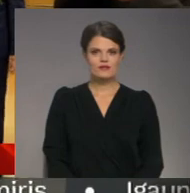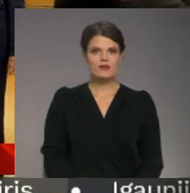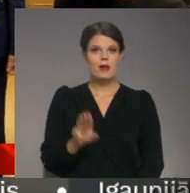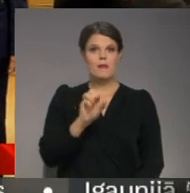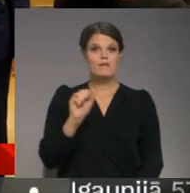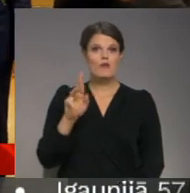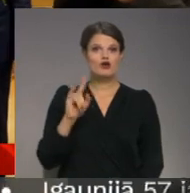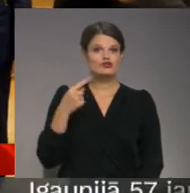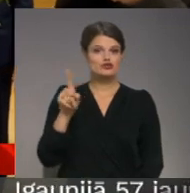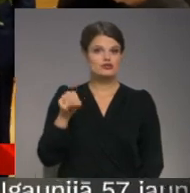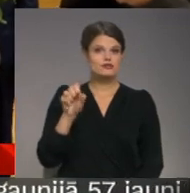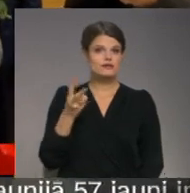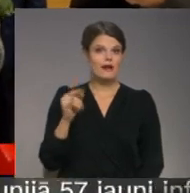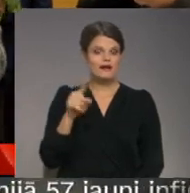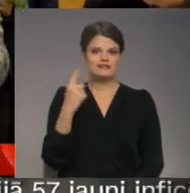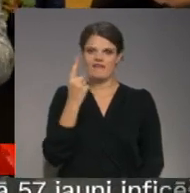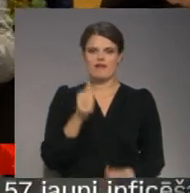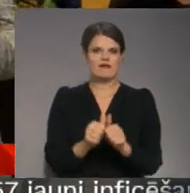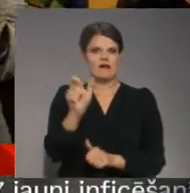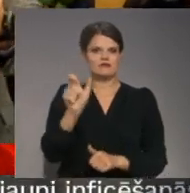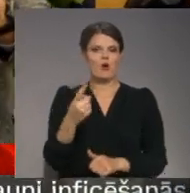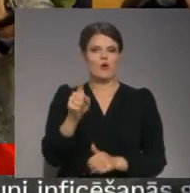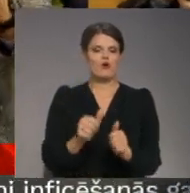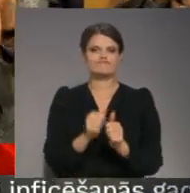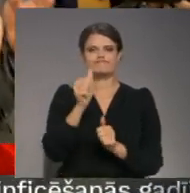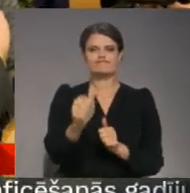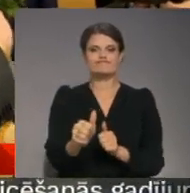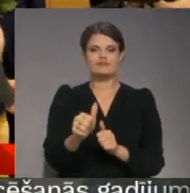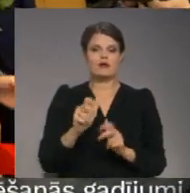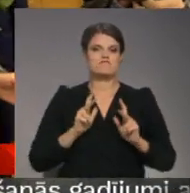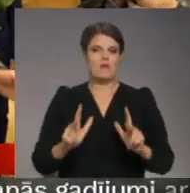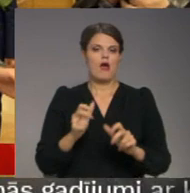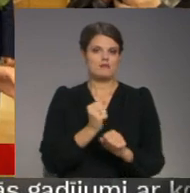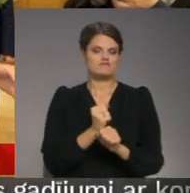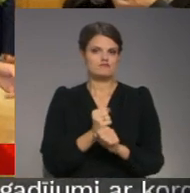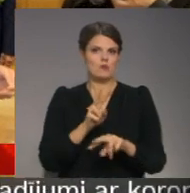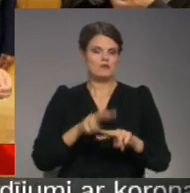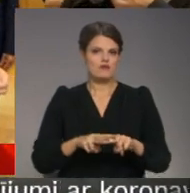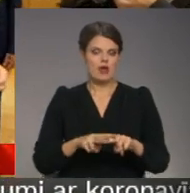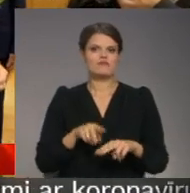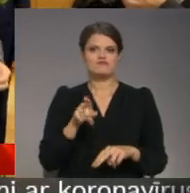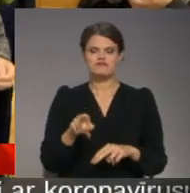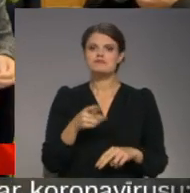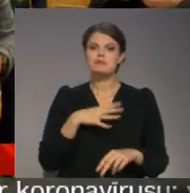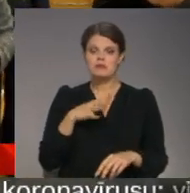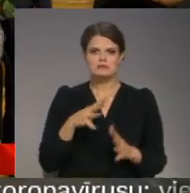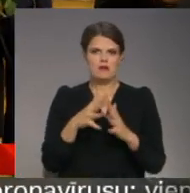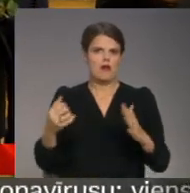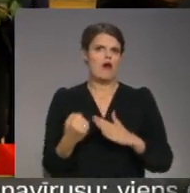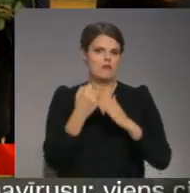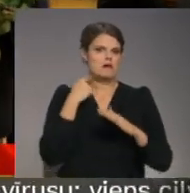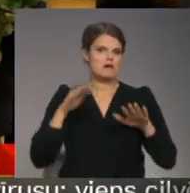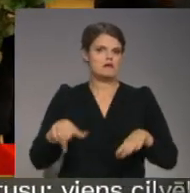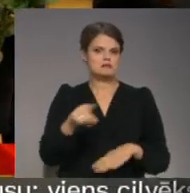Mārtiņš Staķis bija vienīgais kandidāts, ko domnieki izvirzīja mēramatam. Tas tika pamatots ar lielo atbalstu, ko viņš ir saņēmis no